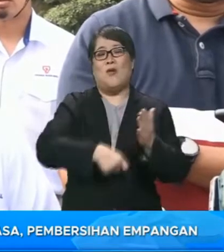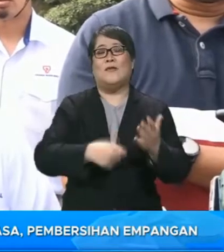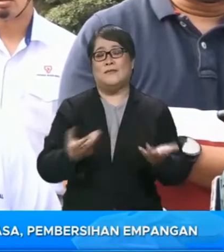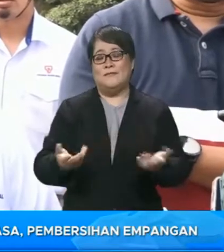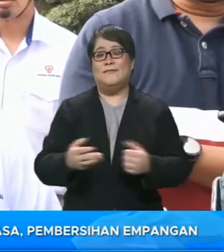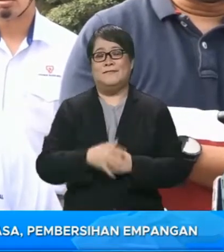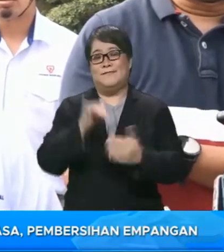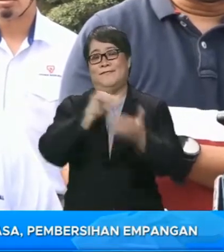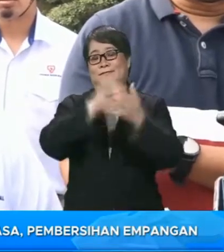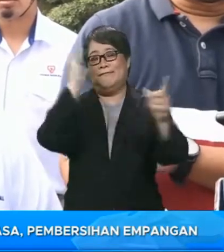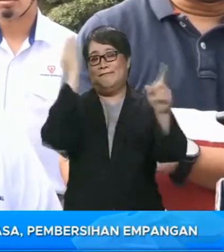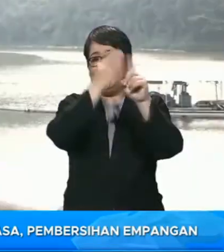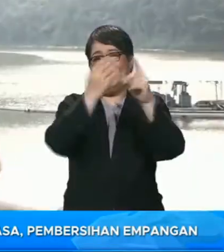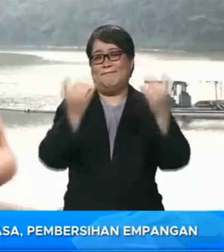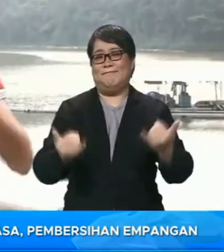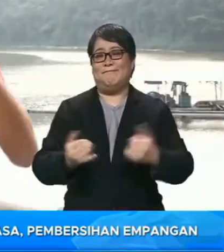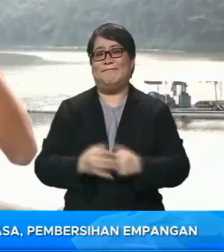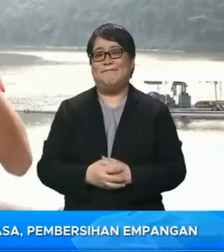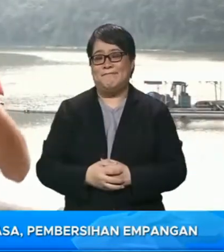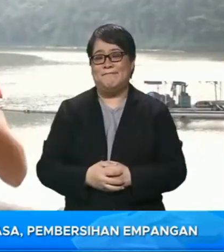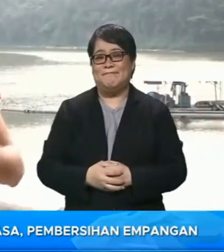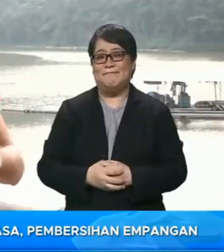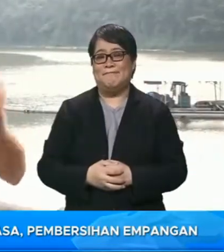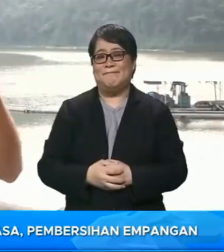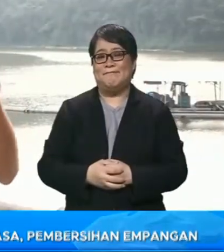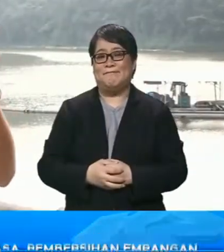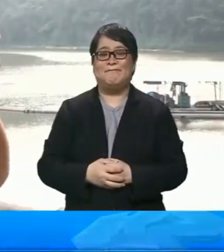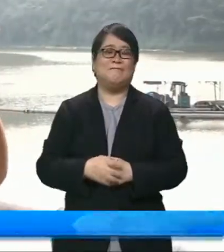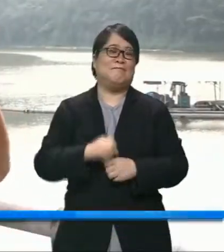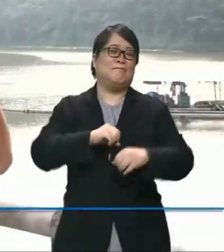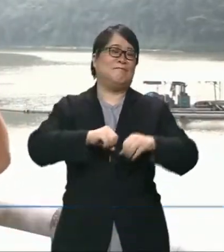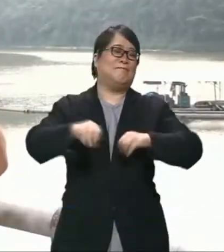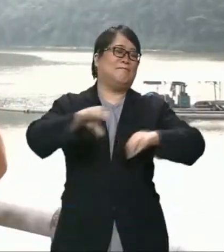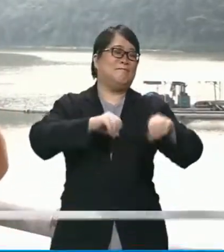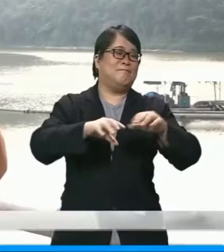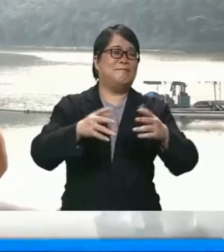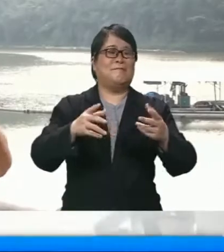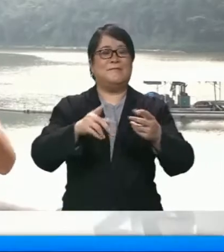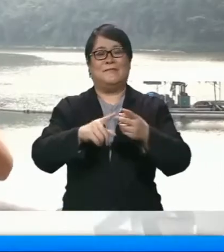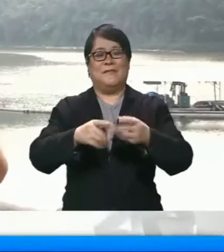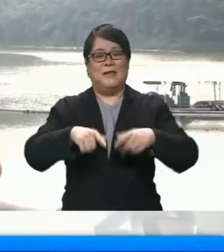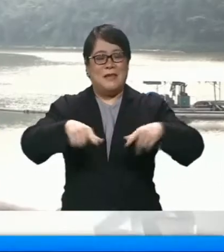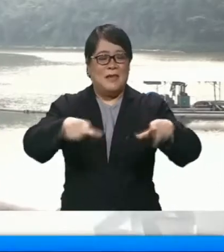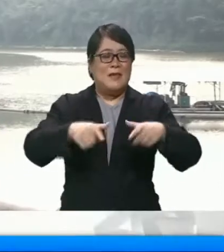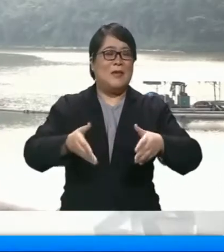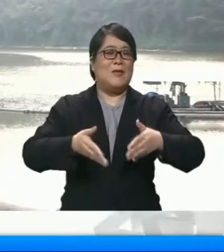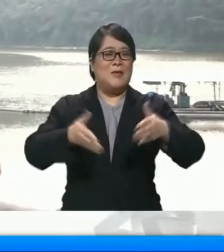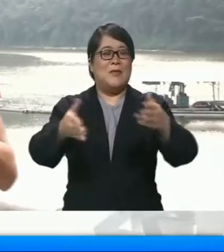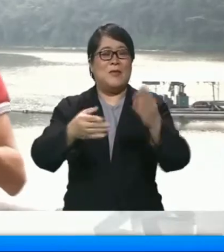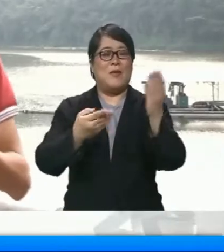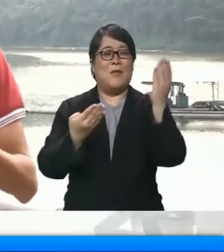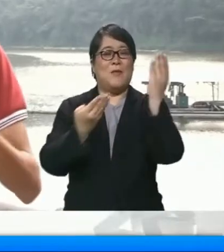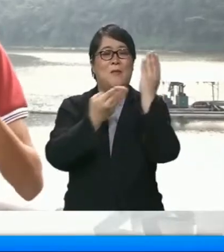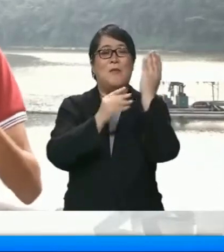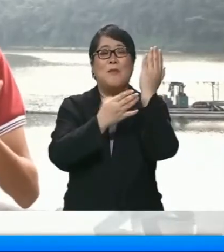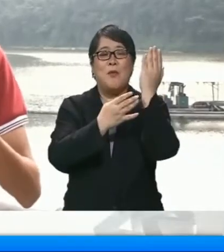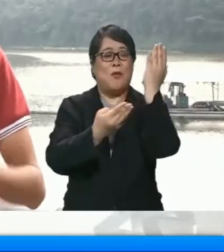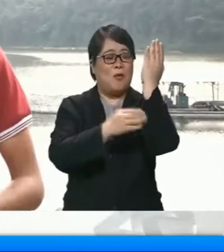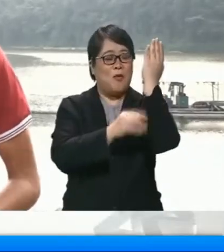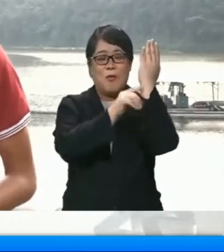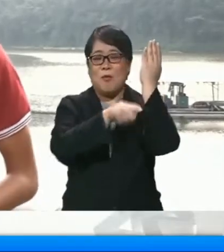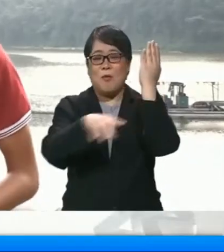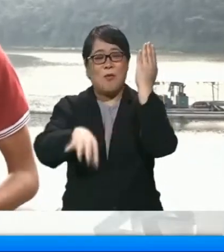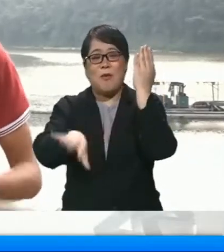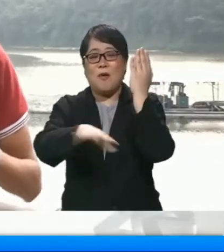adalah matlamat kita sebenarnya. Sampah sarap, endapan dan kayu balak serta ranting. 3 perkara tersebut sahaja. TNB